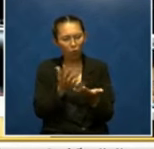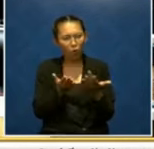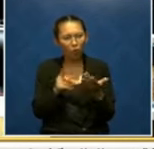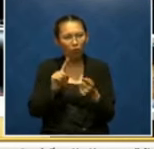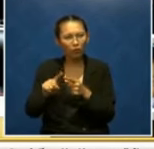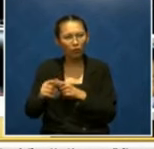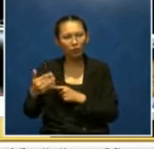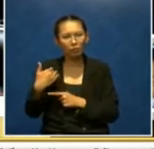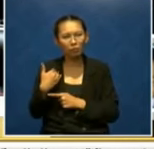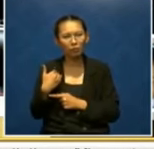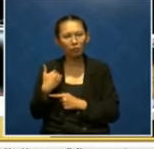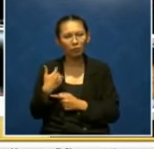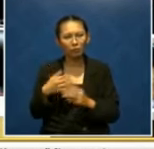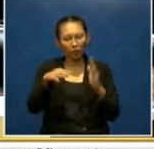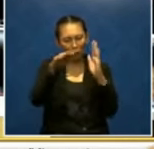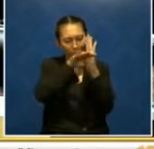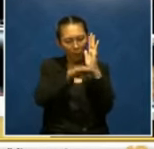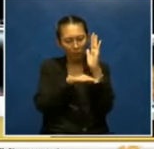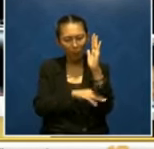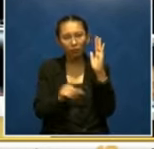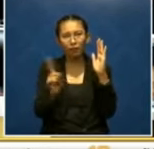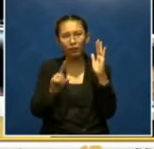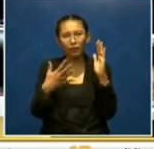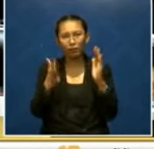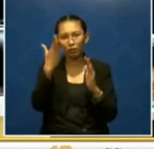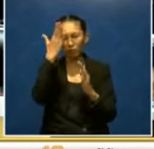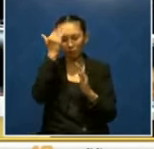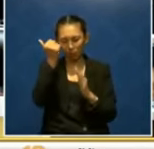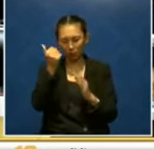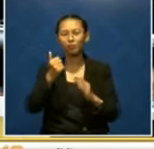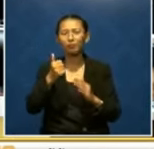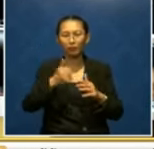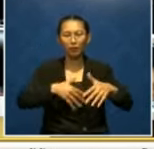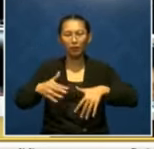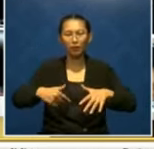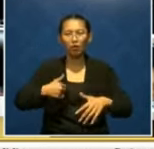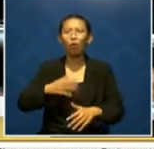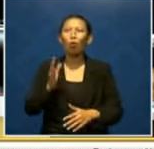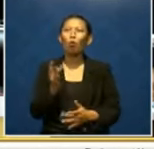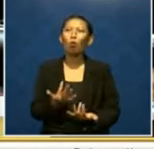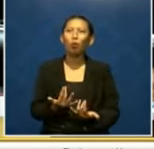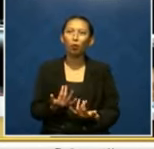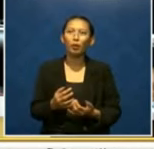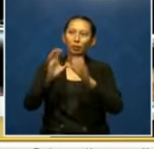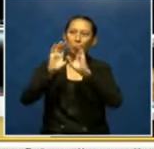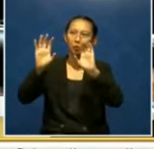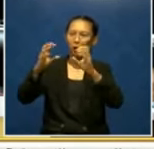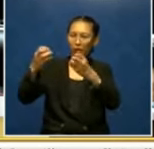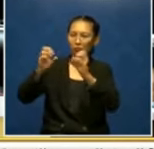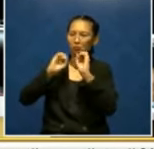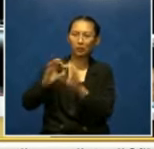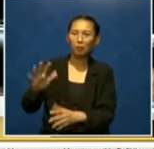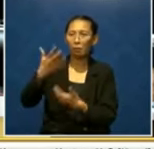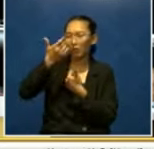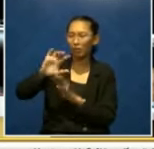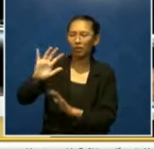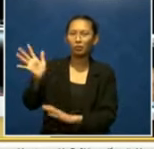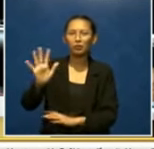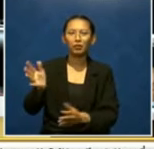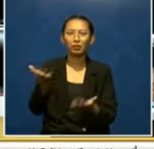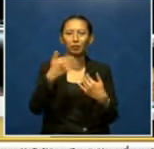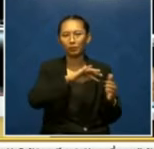คะของประชาชนได้อยู่ในขั้นตอนไหนแล้วเพื่อให้ประชาชนได้อุ่นใจว่ารัฐไม่ได้ทอดทิ้งประชาชนค่ะในส่วนข้อที่